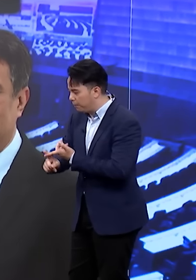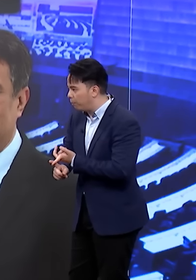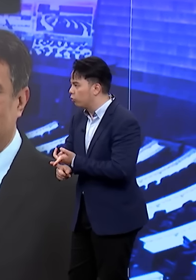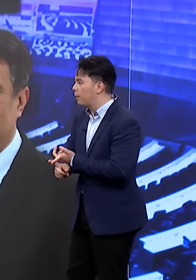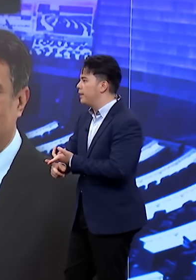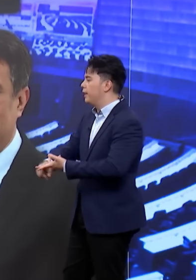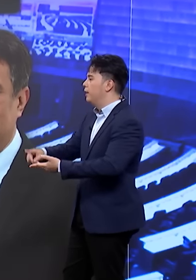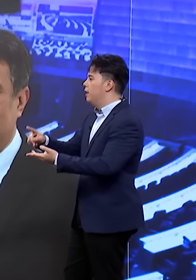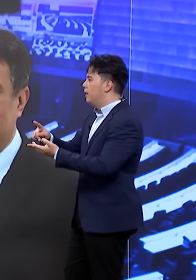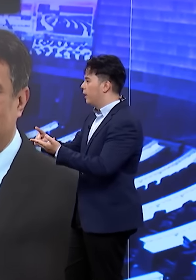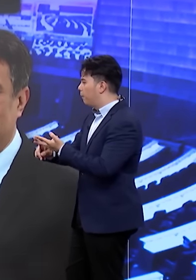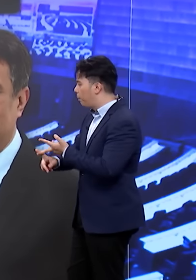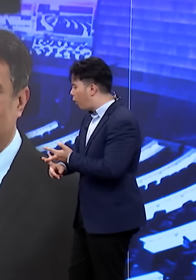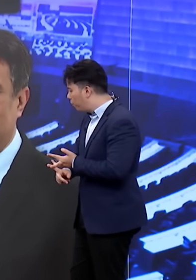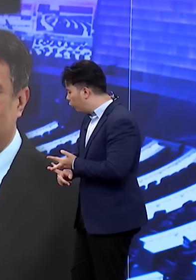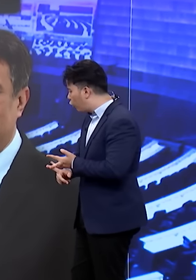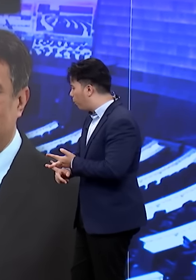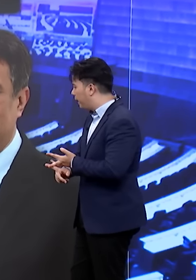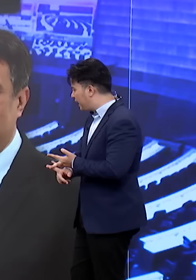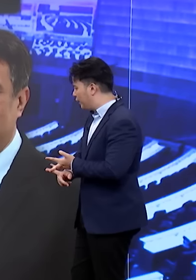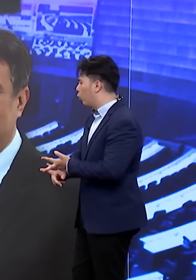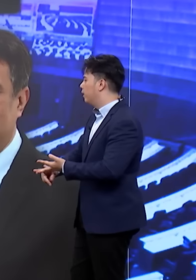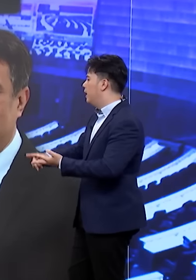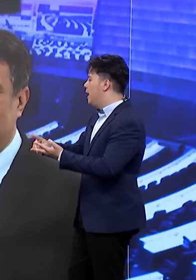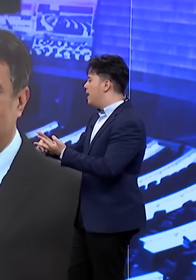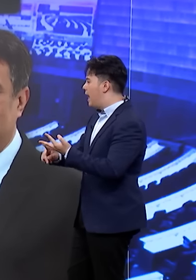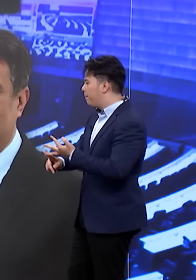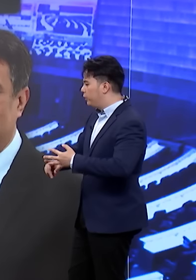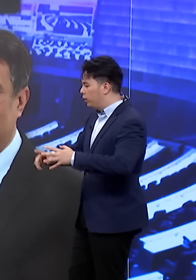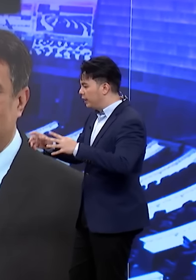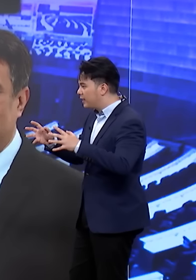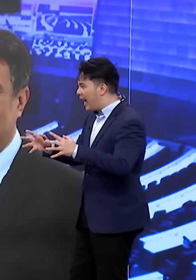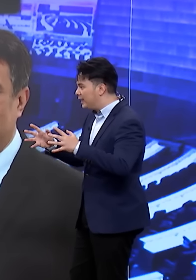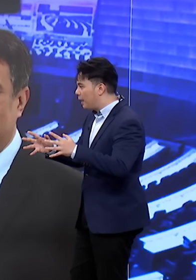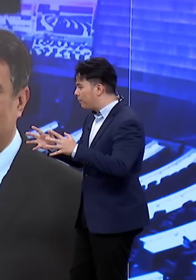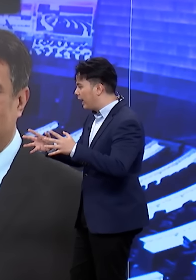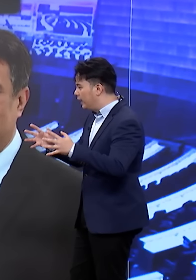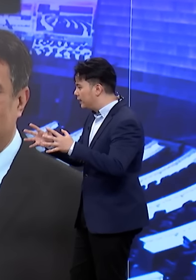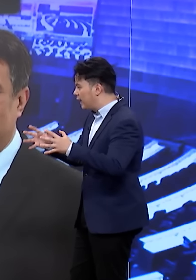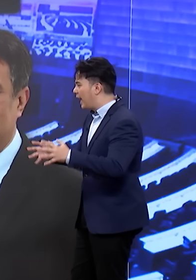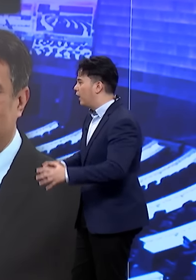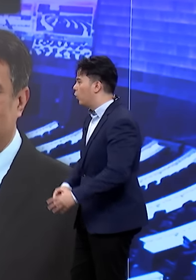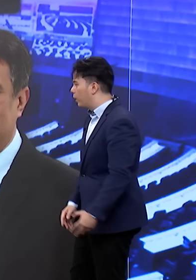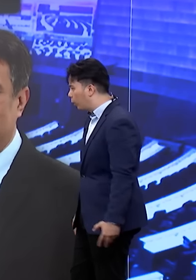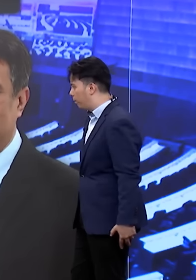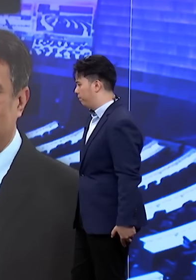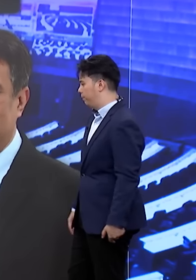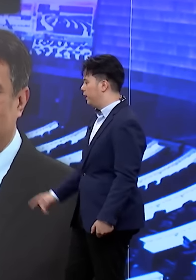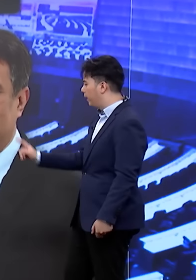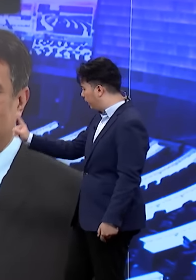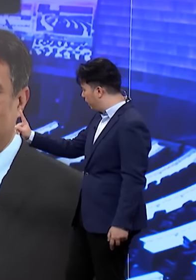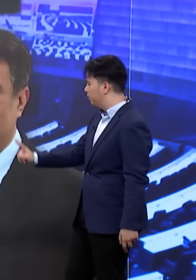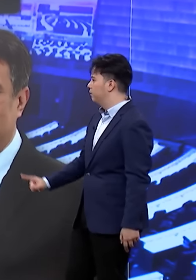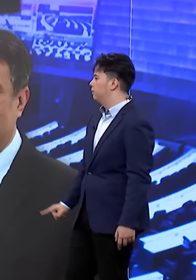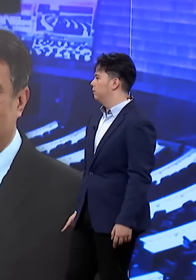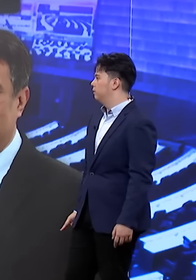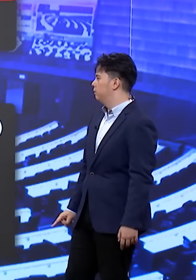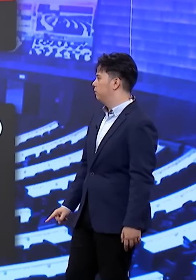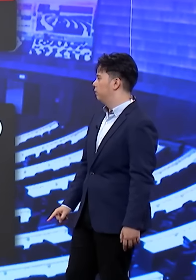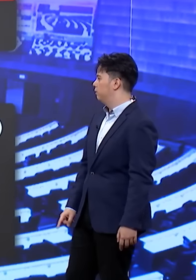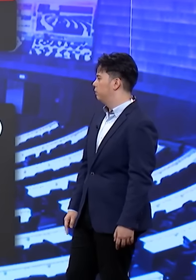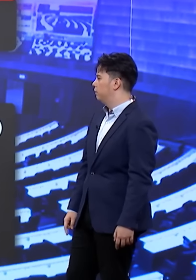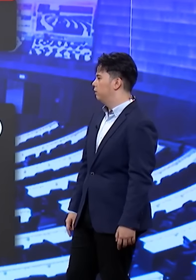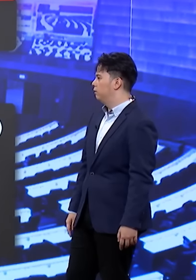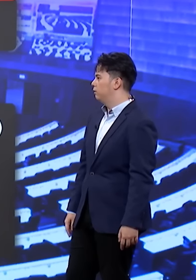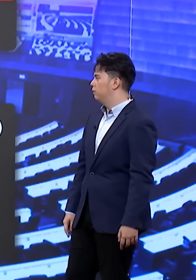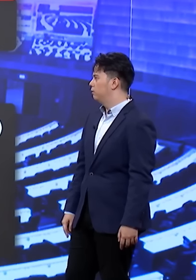ทั้งระบบลงทะเบียนระบบข้อมูลของประชาชนและไปจนถึงการชำระเงินต่างๆโดยรวมลุเไปหมดเลย